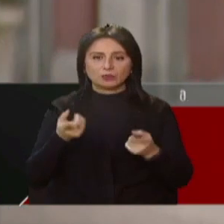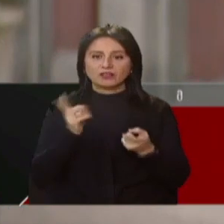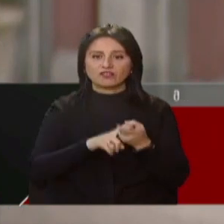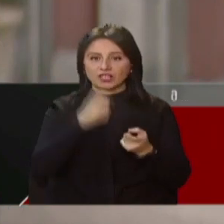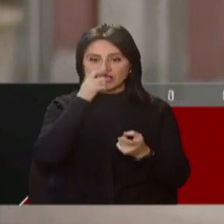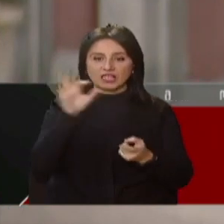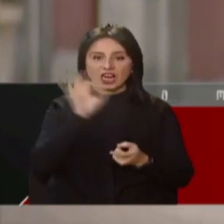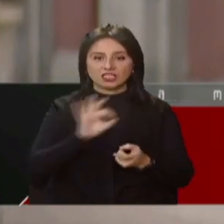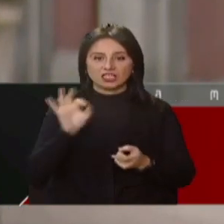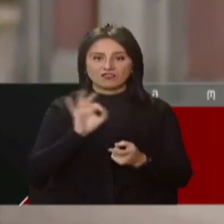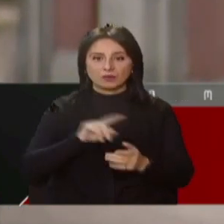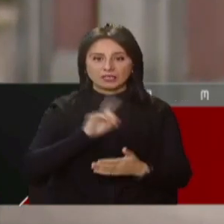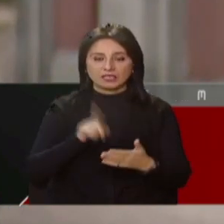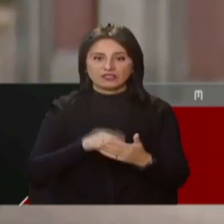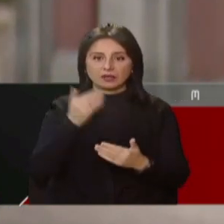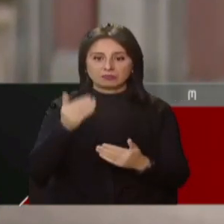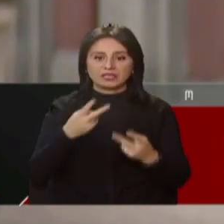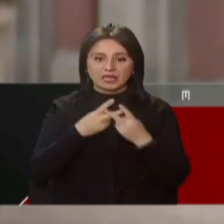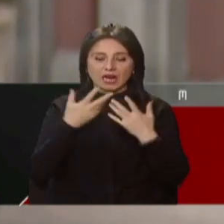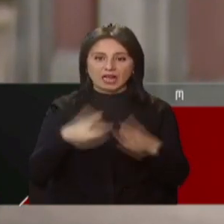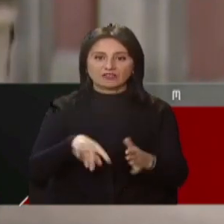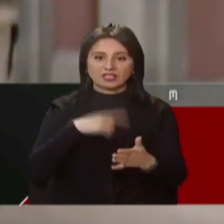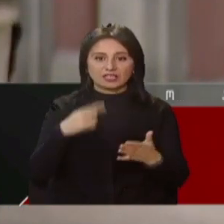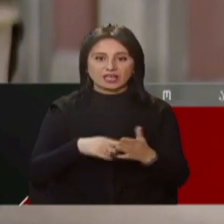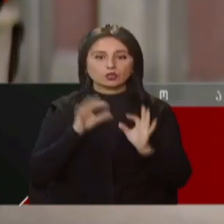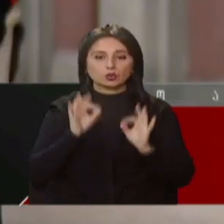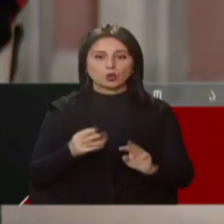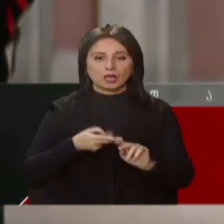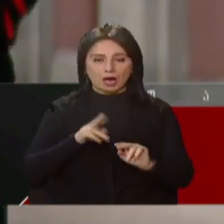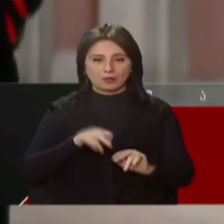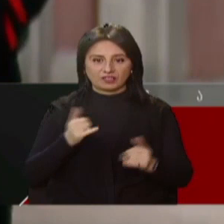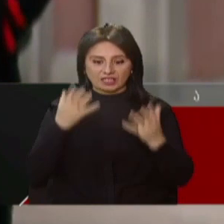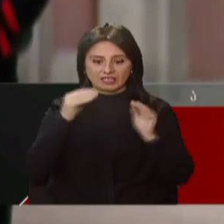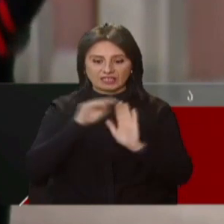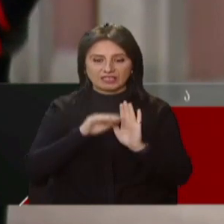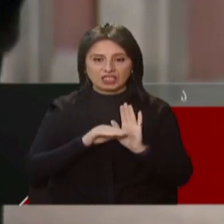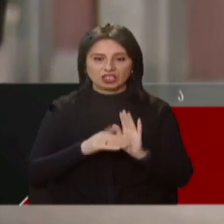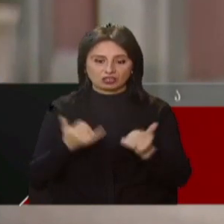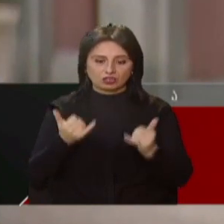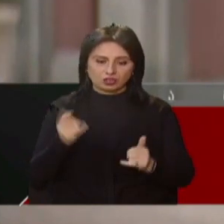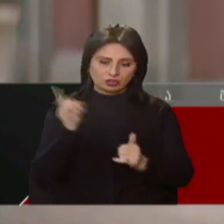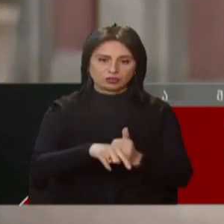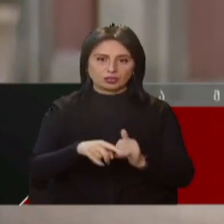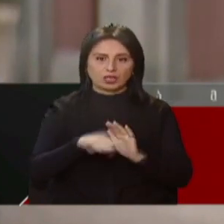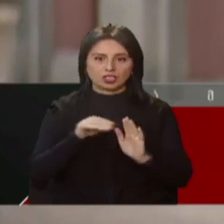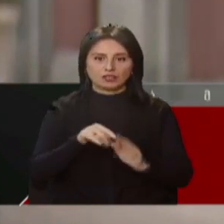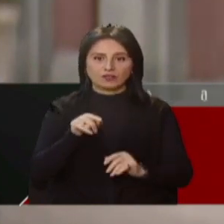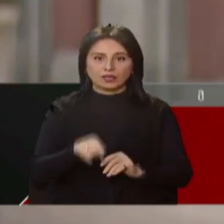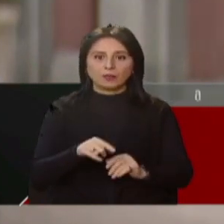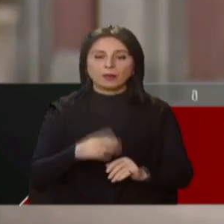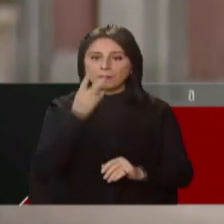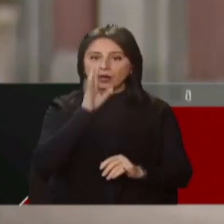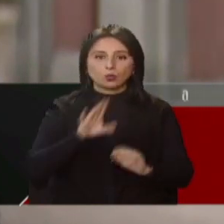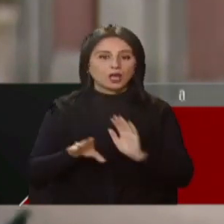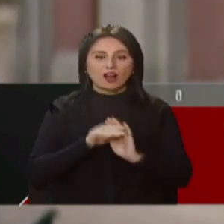ეხება მიხელ სააკაშვილის საკითხს, მისი გათავისუფლების საკითხს და სწორედ ამიტომ დღის წესრიგში დადგა ეს საკითხი. მიუხედავად იმისა,